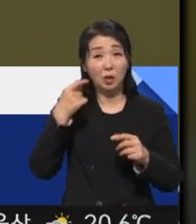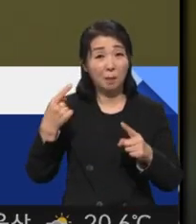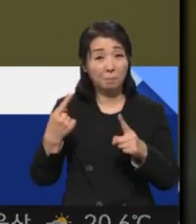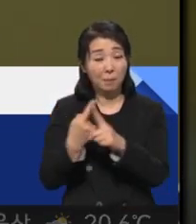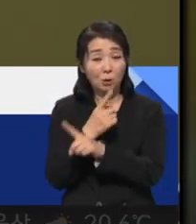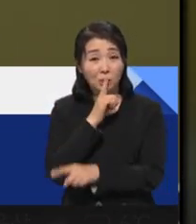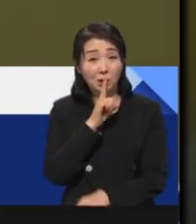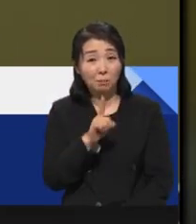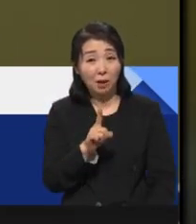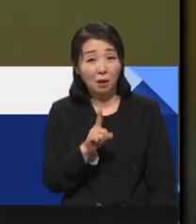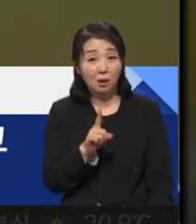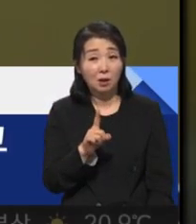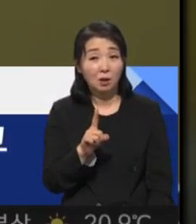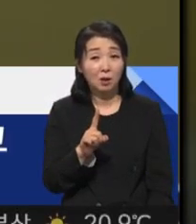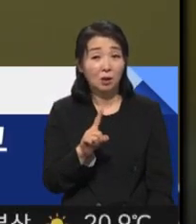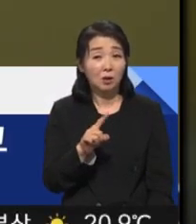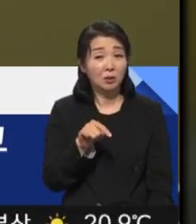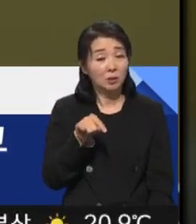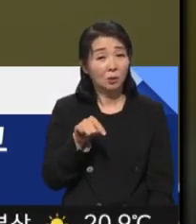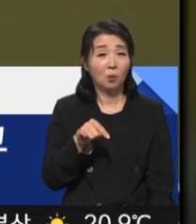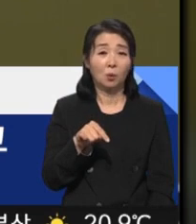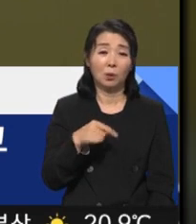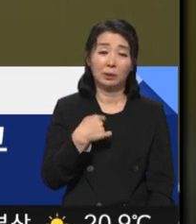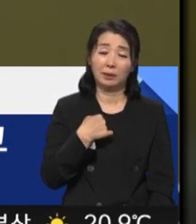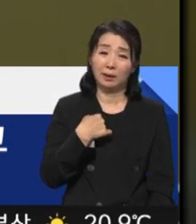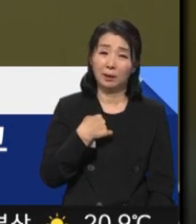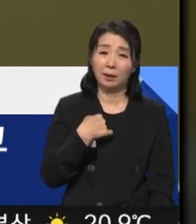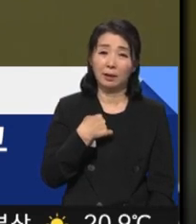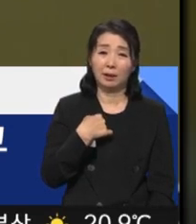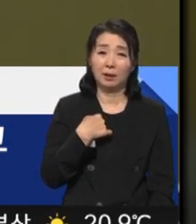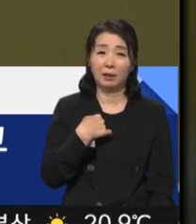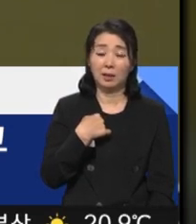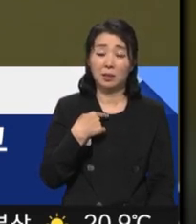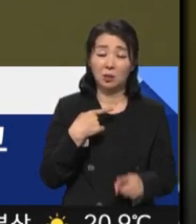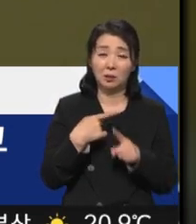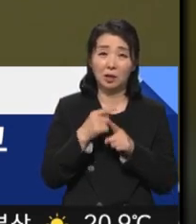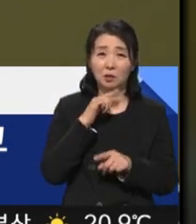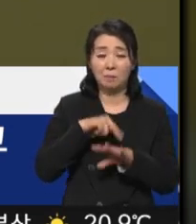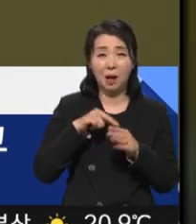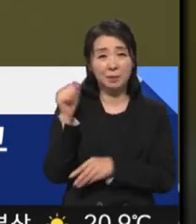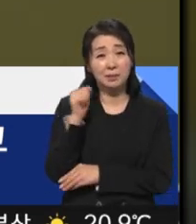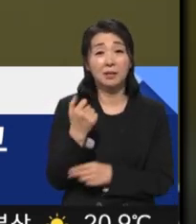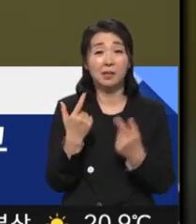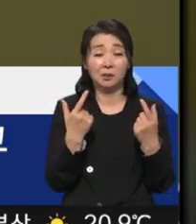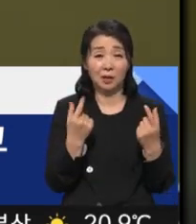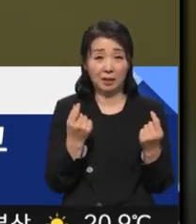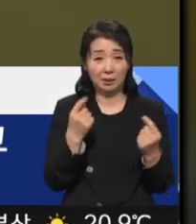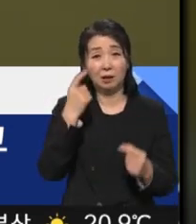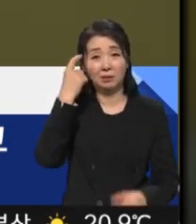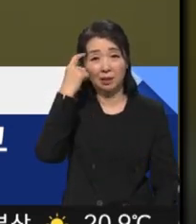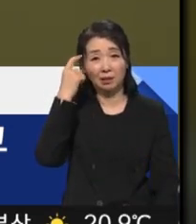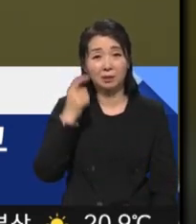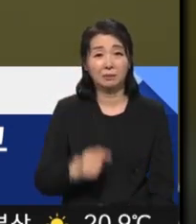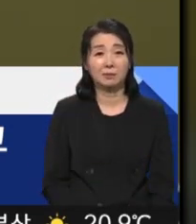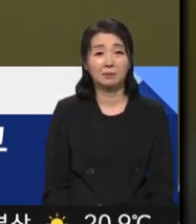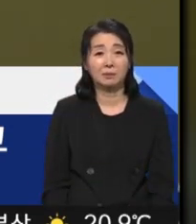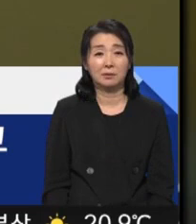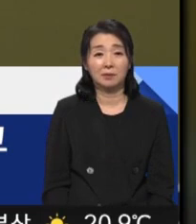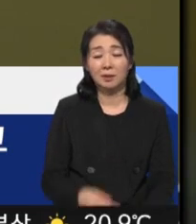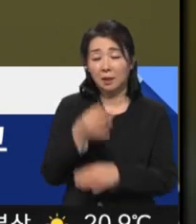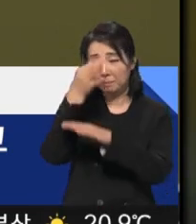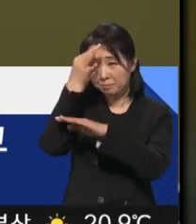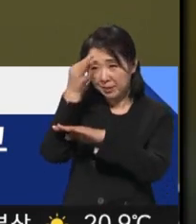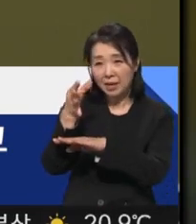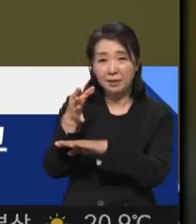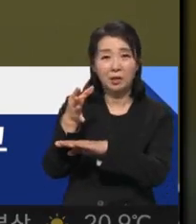이야기하는데 제가 이게 이러다가는 정말 흔들리겠구나 하는 생각에 미안하다고